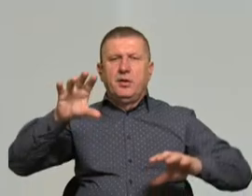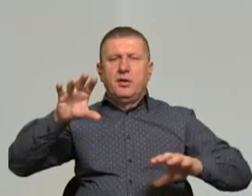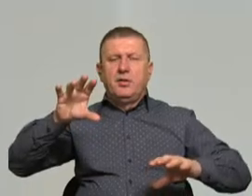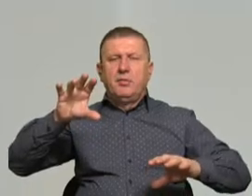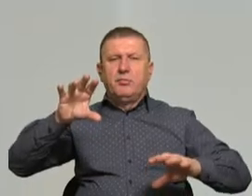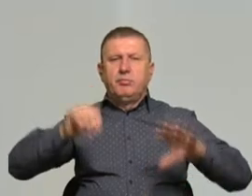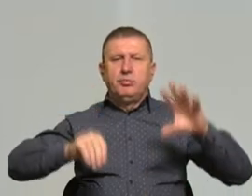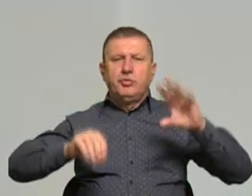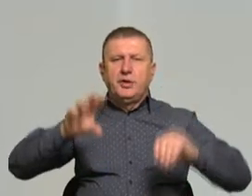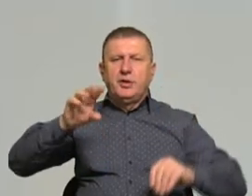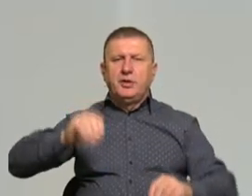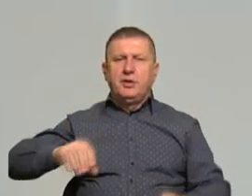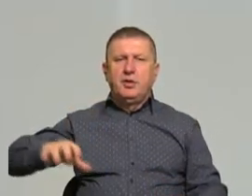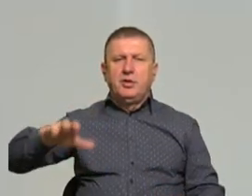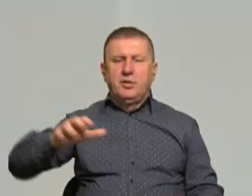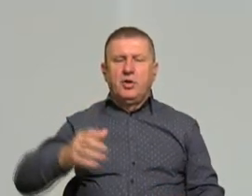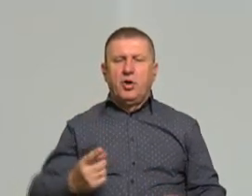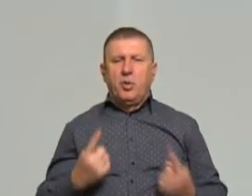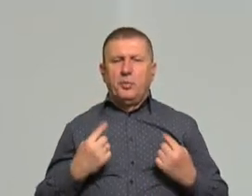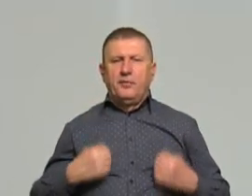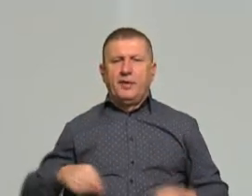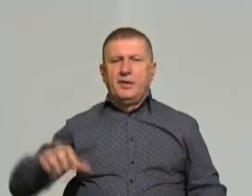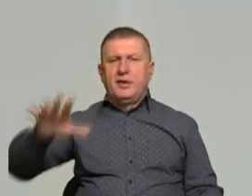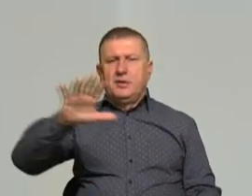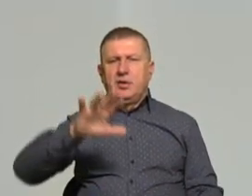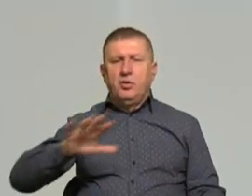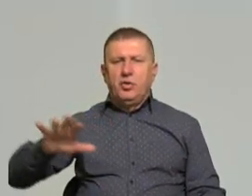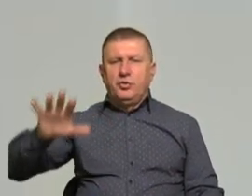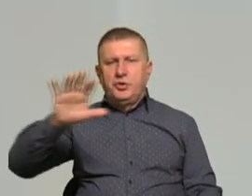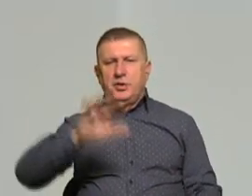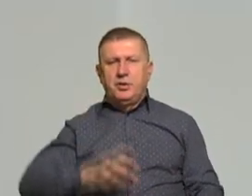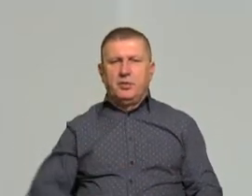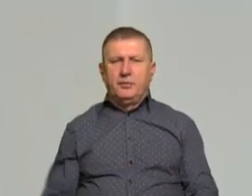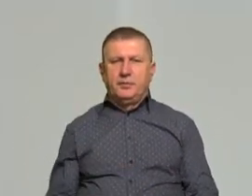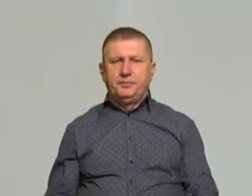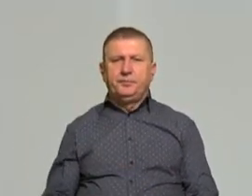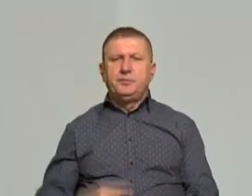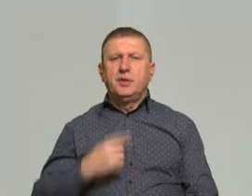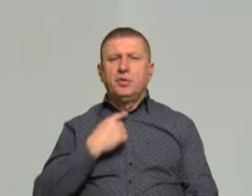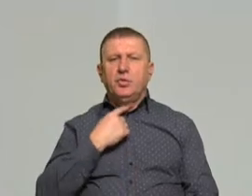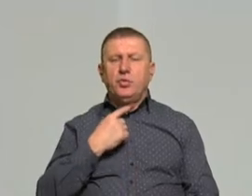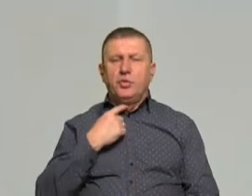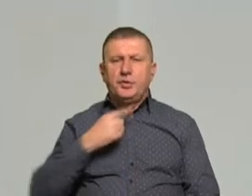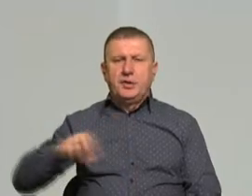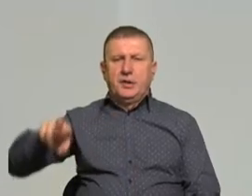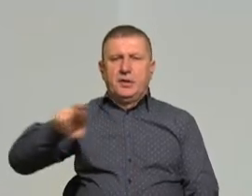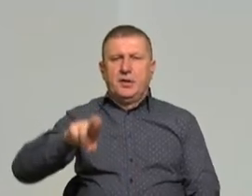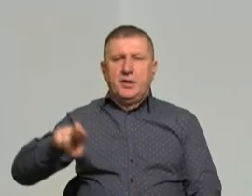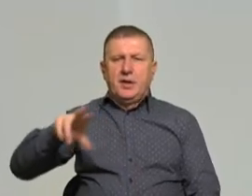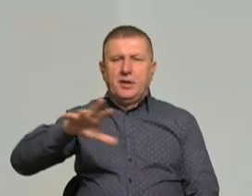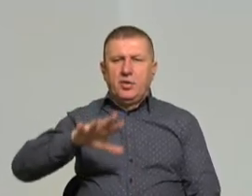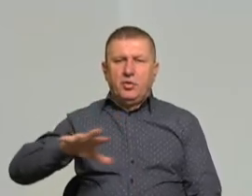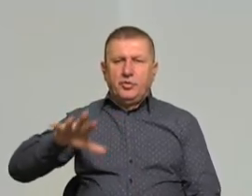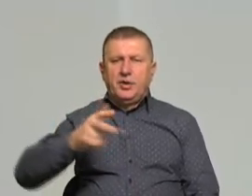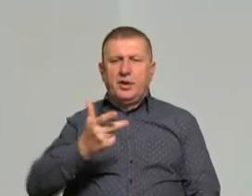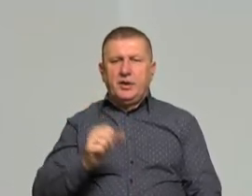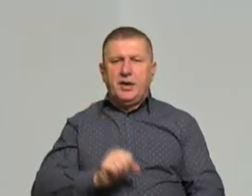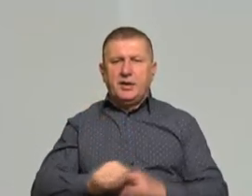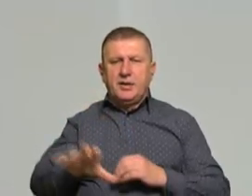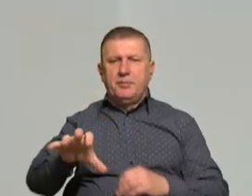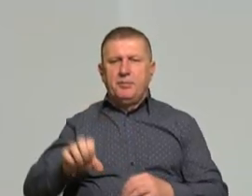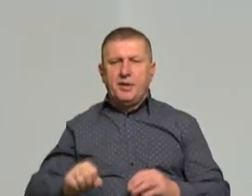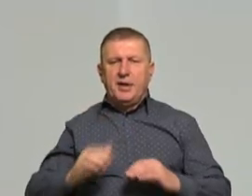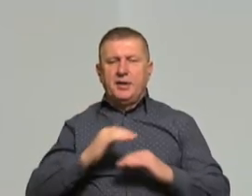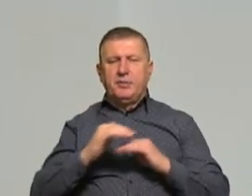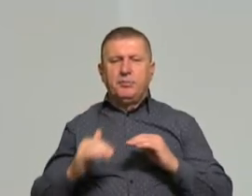osiedlowe, budżet obywatelski osiedlowy. Także ten głos rad osiedli nie jest brany pod uwagę w